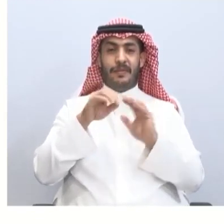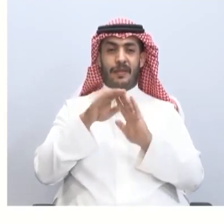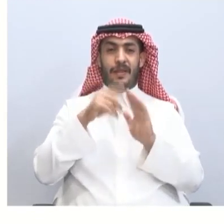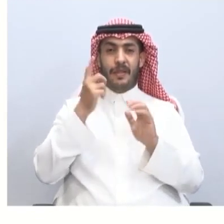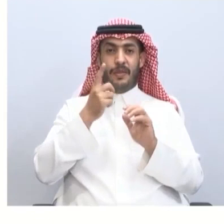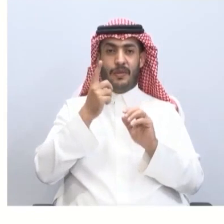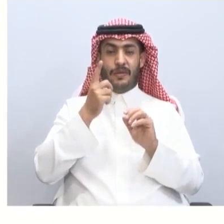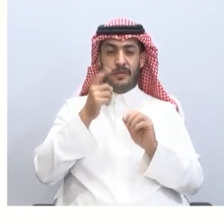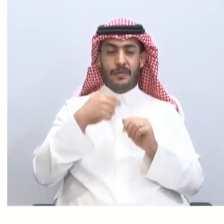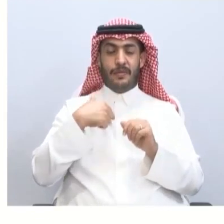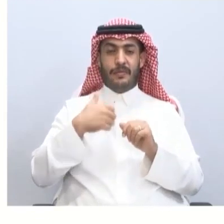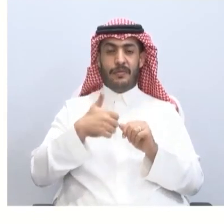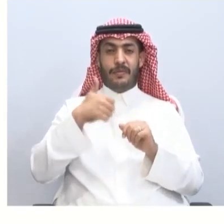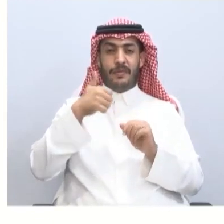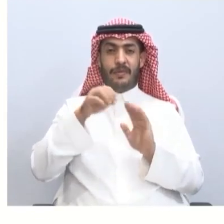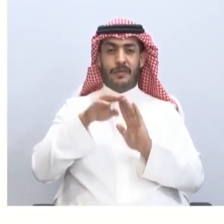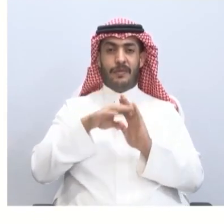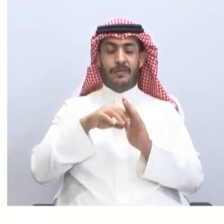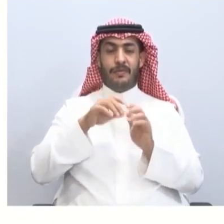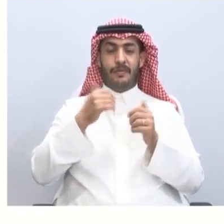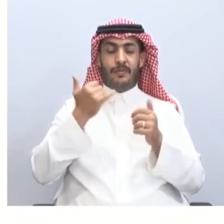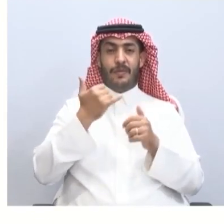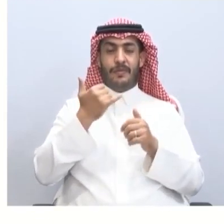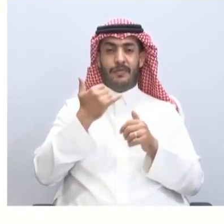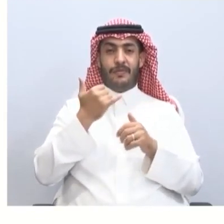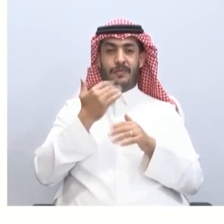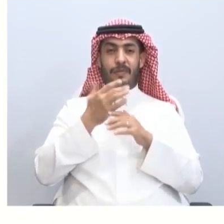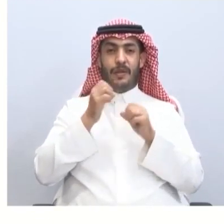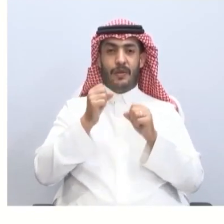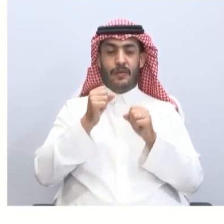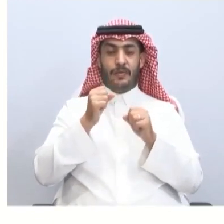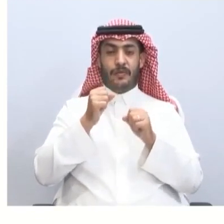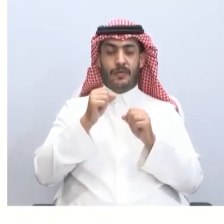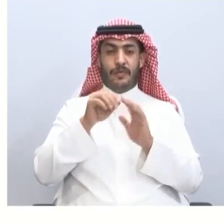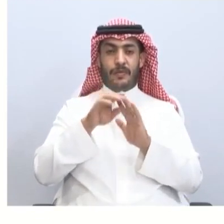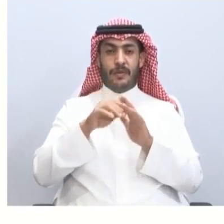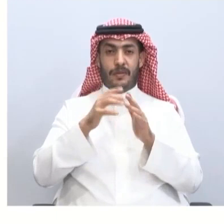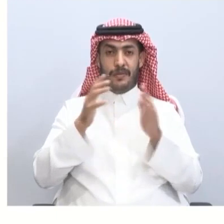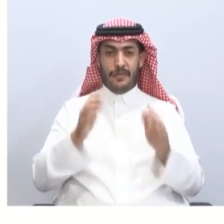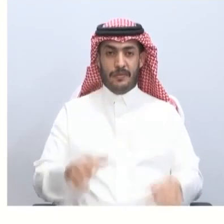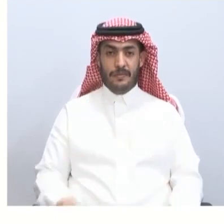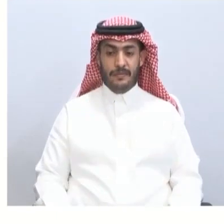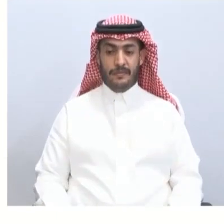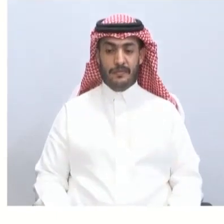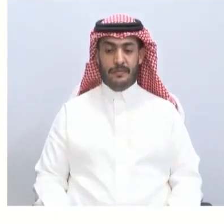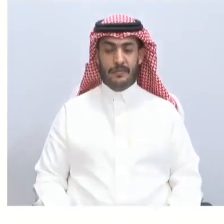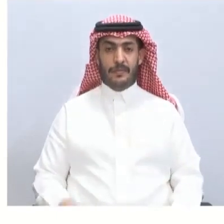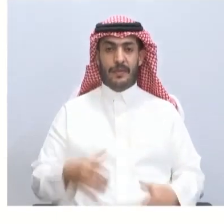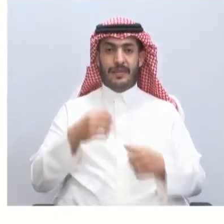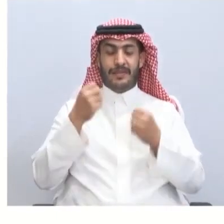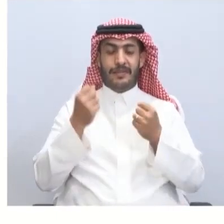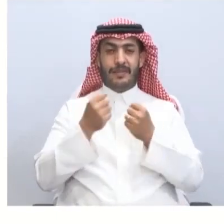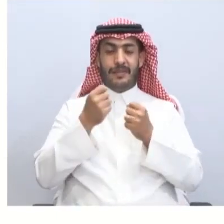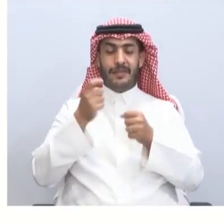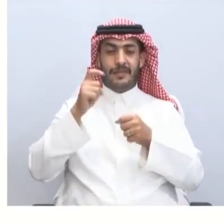للدوله جعلها ذات موضع اهتمام من القوى الكبرى واصل قاده